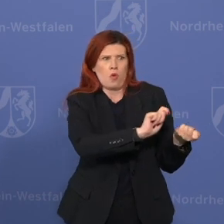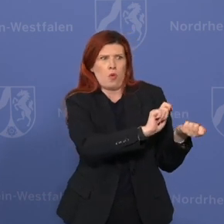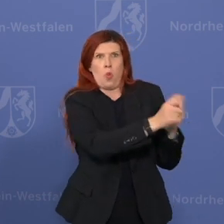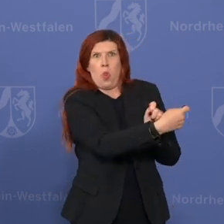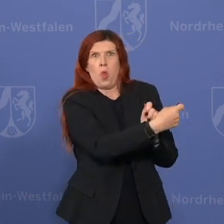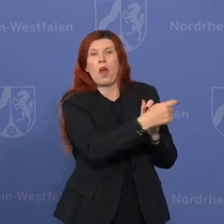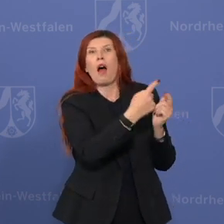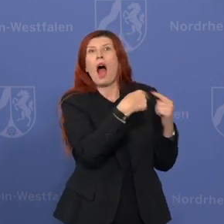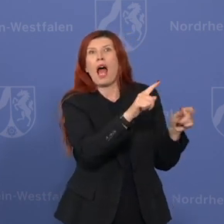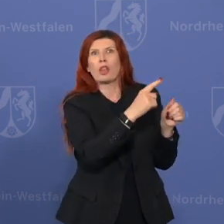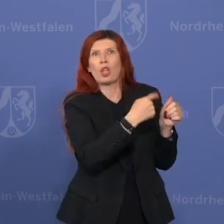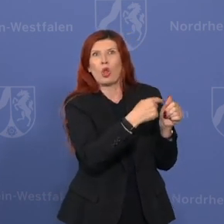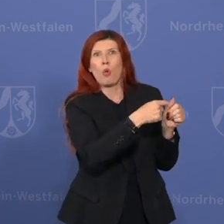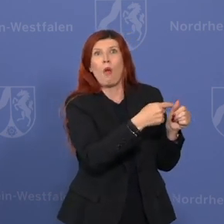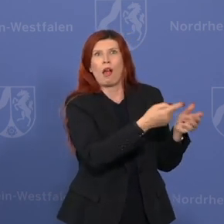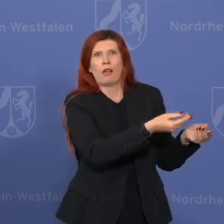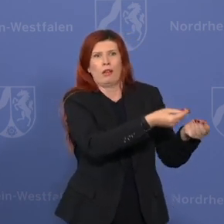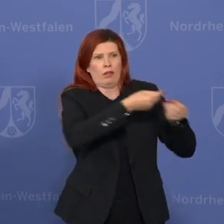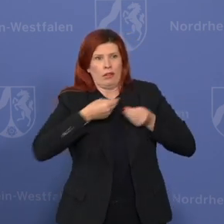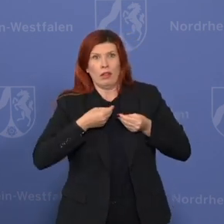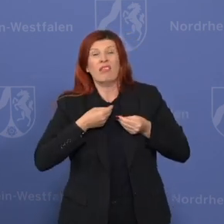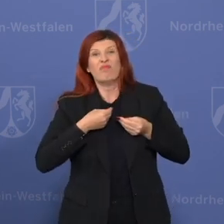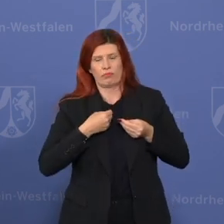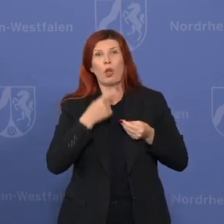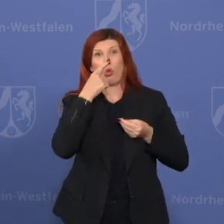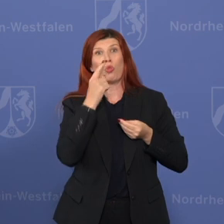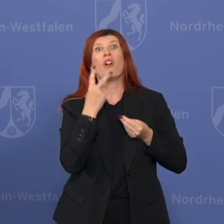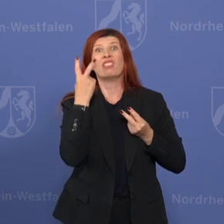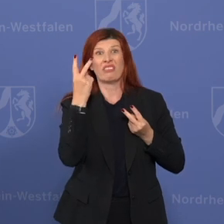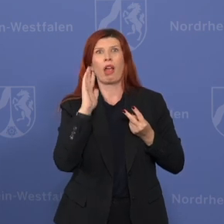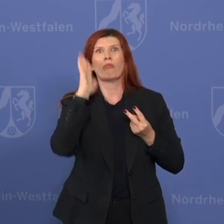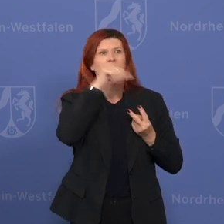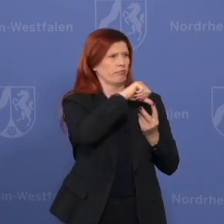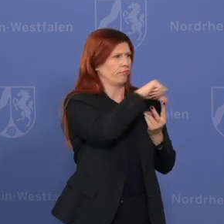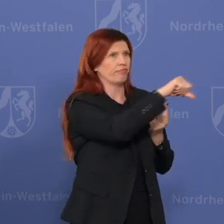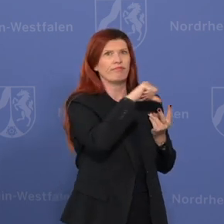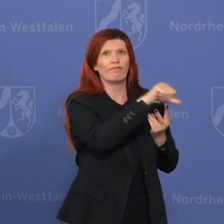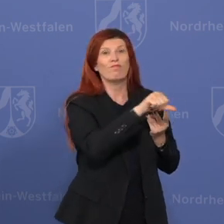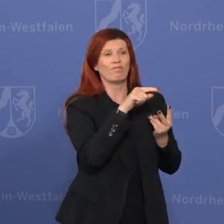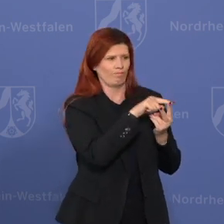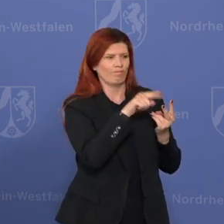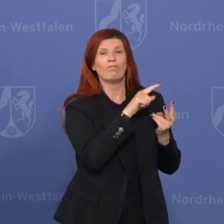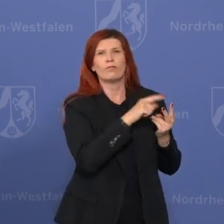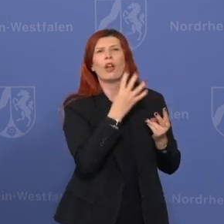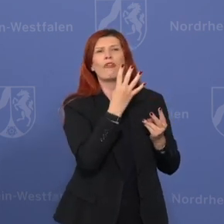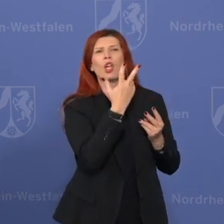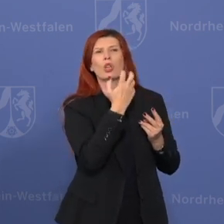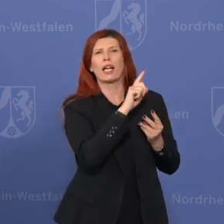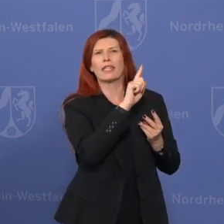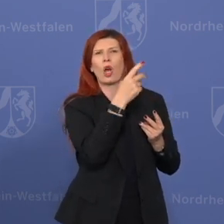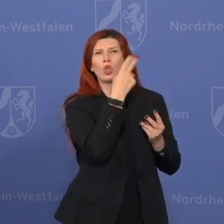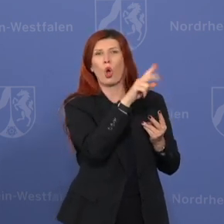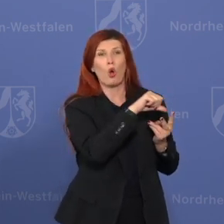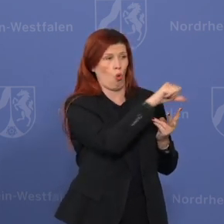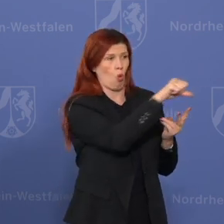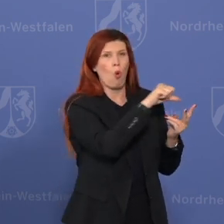Fällen. Dabei entstand ein Schaden in Höhe von 34.000 Euro. Die Ermittlungen des Landeskriminalamts Nordrhein-Westfalen sind